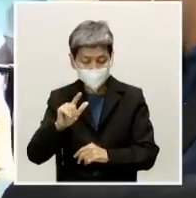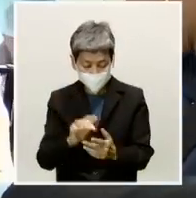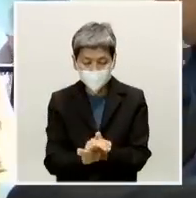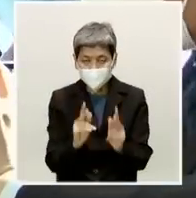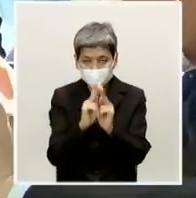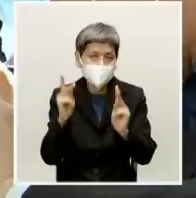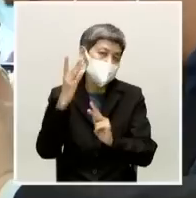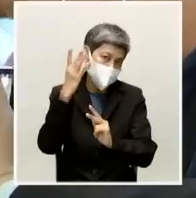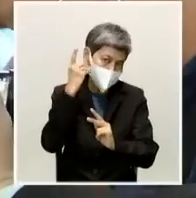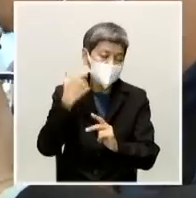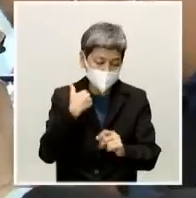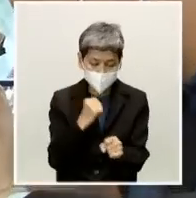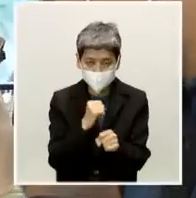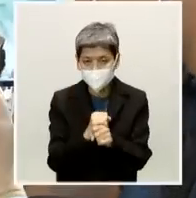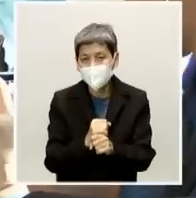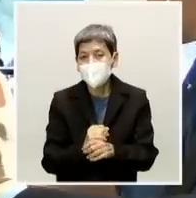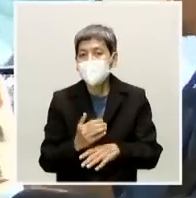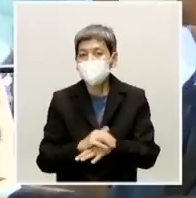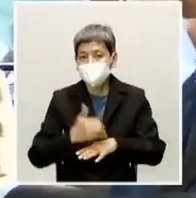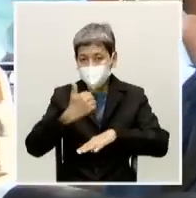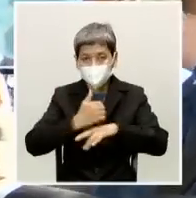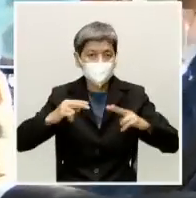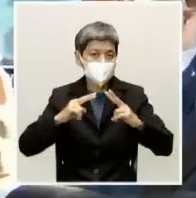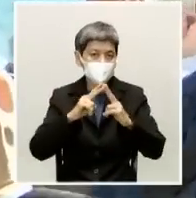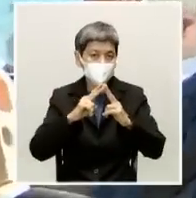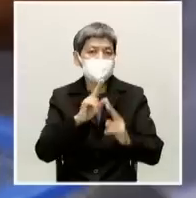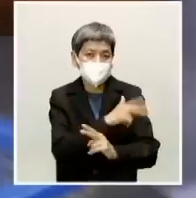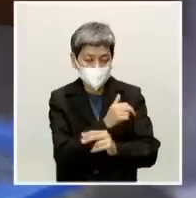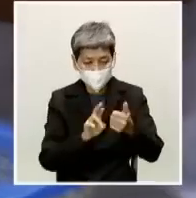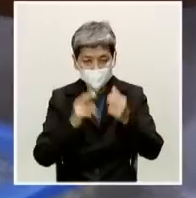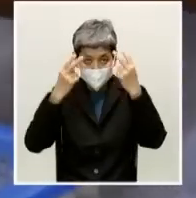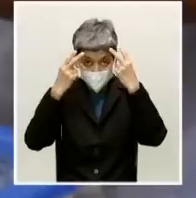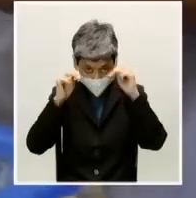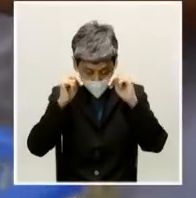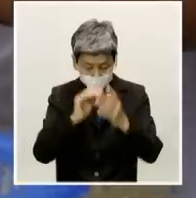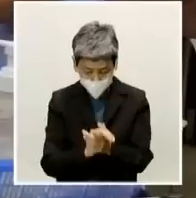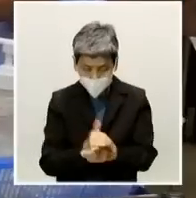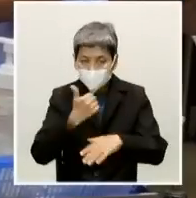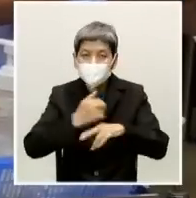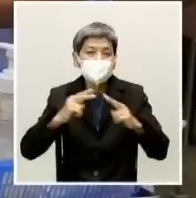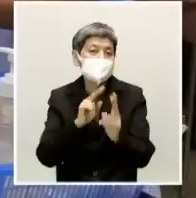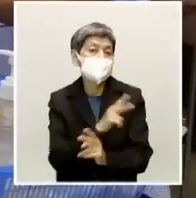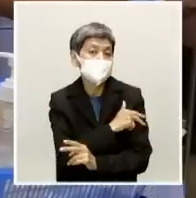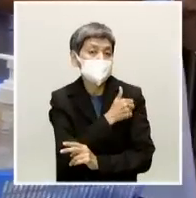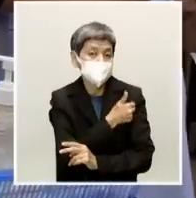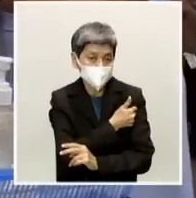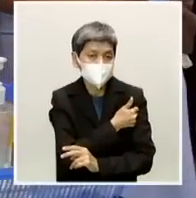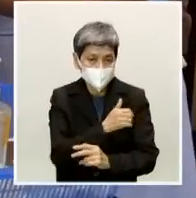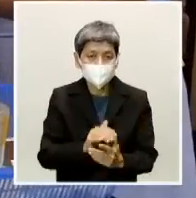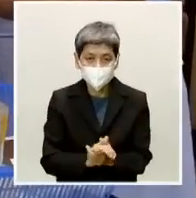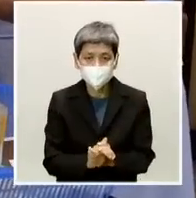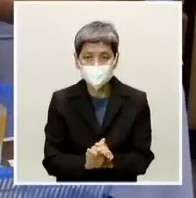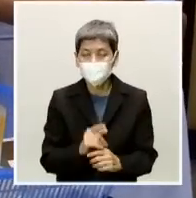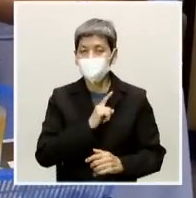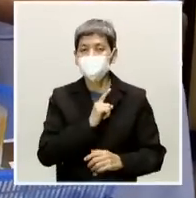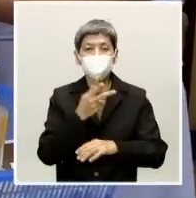สช.เมื่อวานนี้ซึ่งมีนายอนุทินชาญวีรกูลรองนายกรัฐมนตรีและรัฐมนตรีว่าการกระทรวงสาธารณสุ